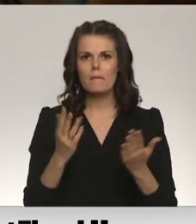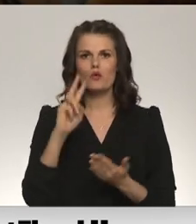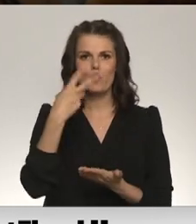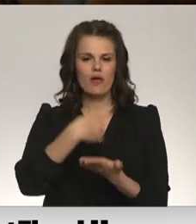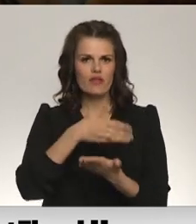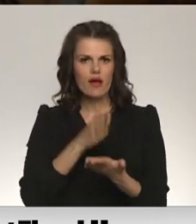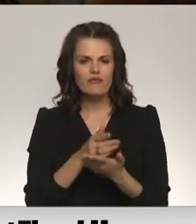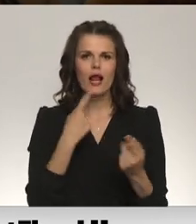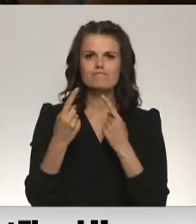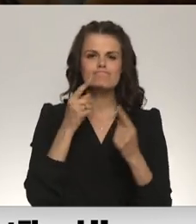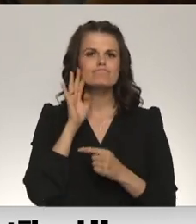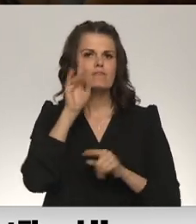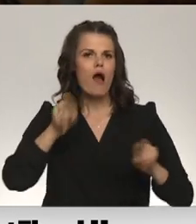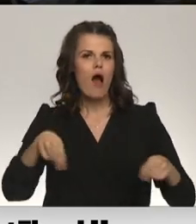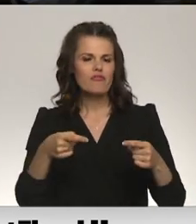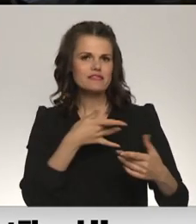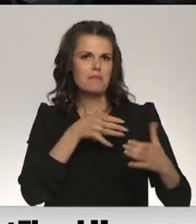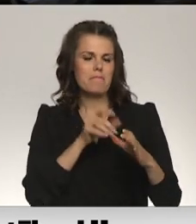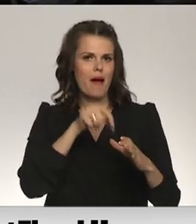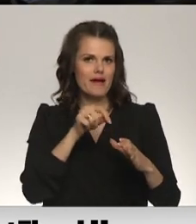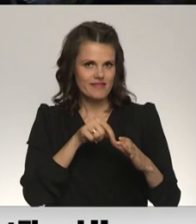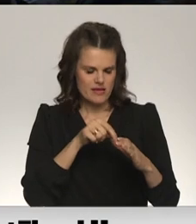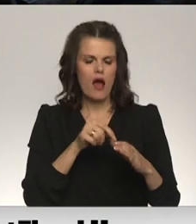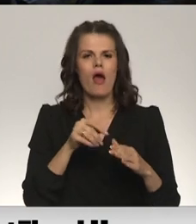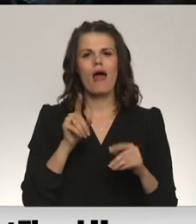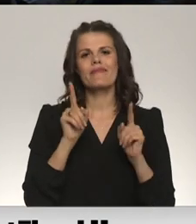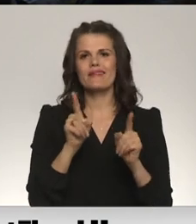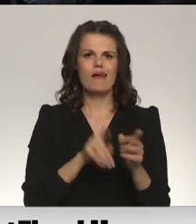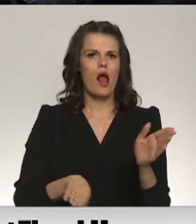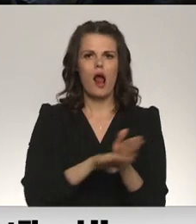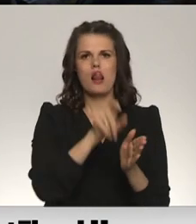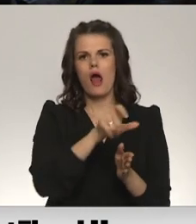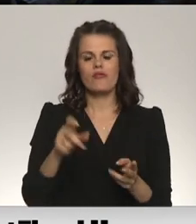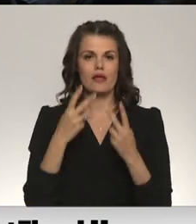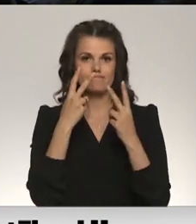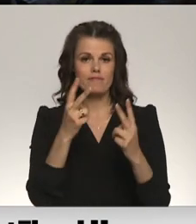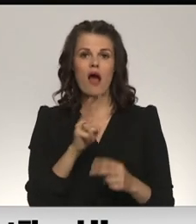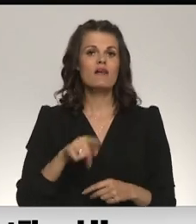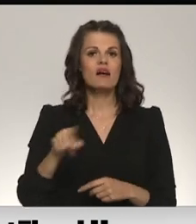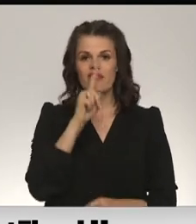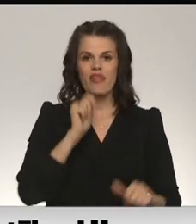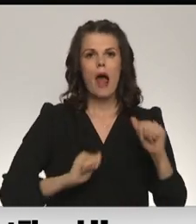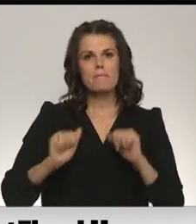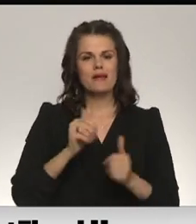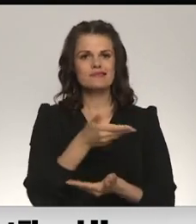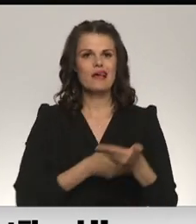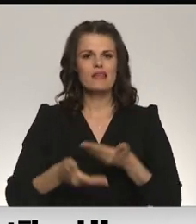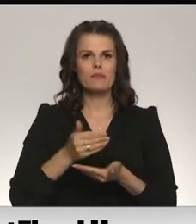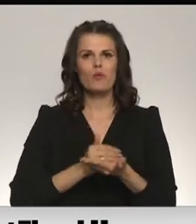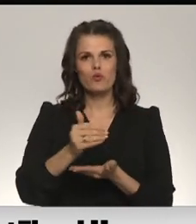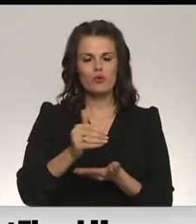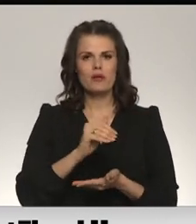vērtēta partijas tālāka attīstība, bija pieejama tikai klātesošajiem. Tie parbiedri, kuras neapmierina lēmumus par sadarbības turpināšanu,